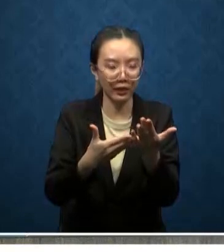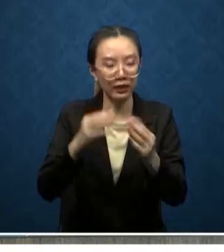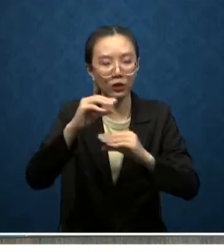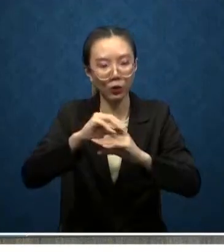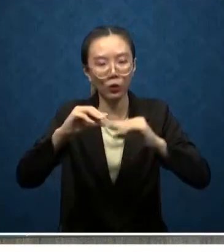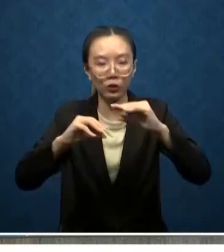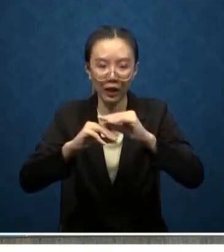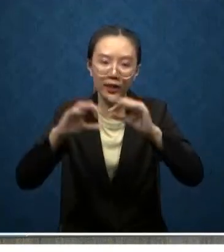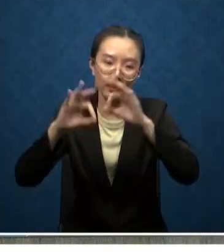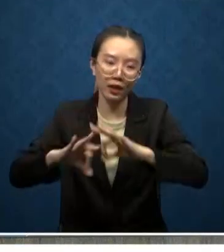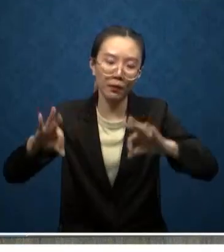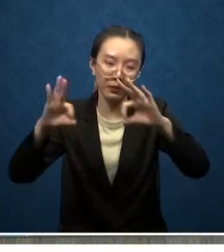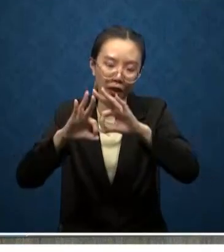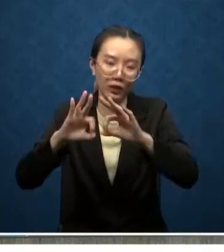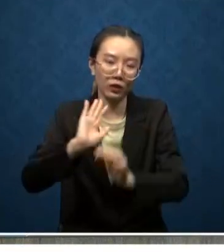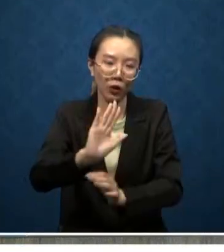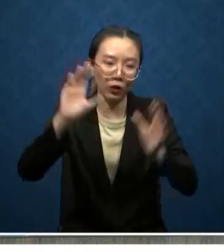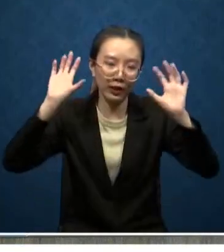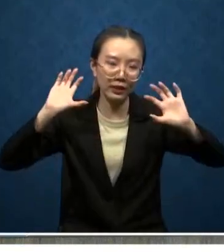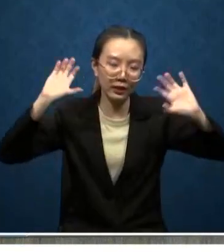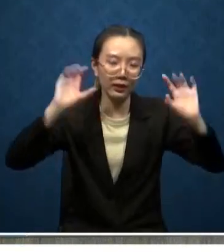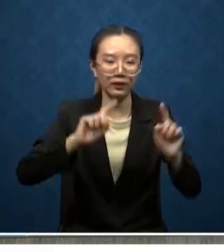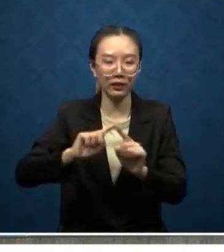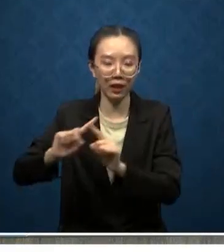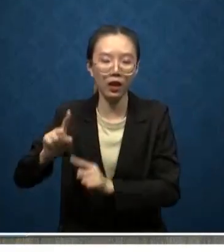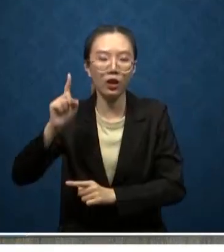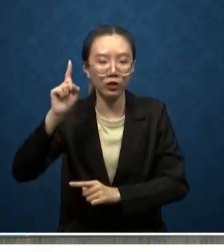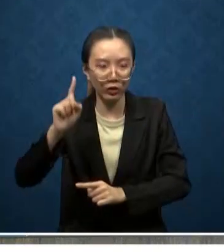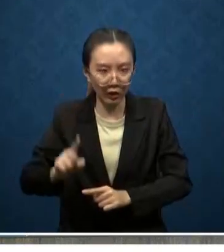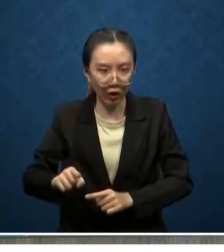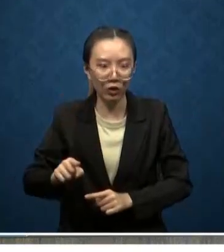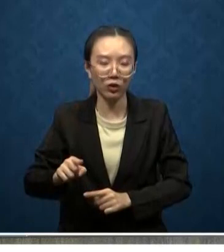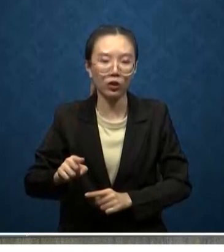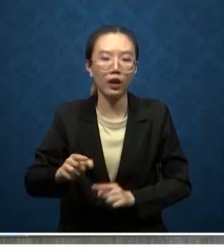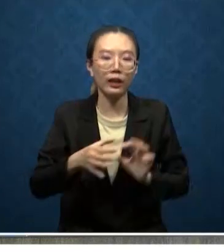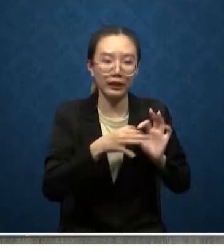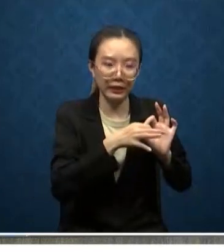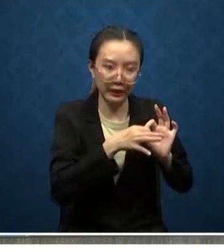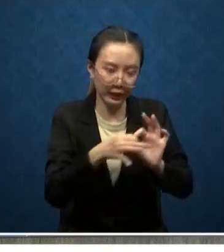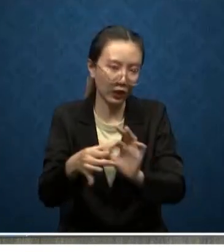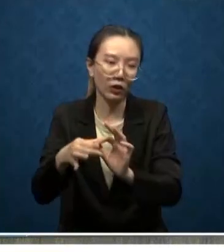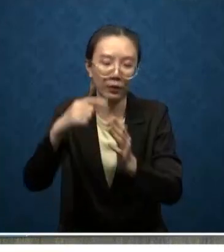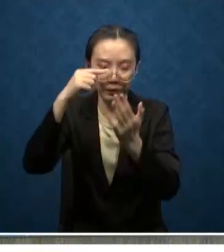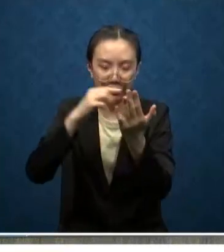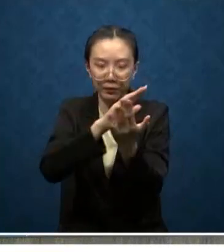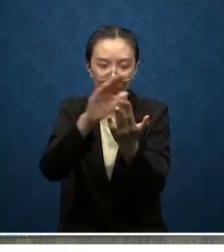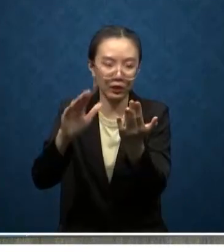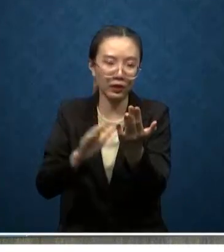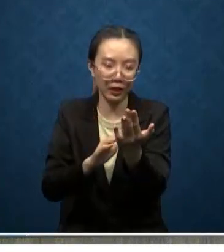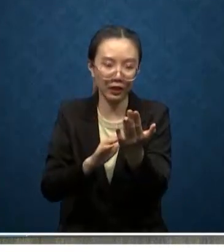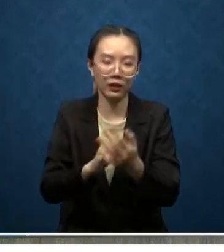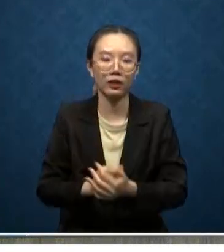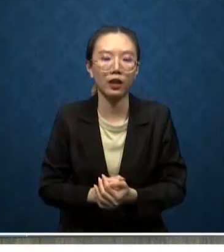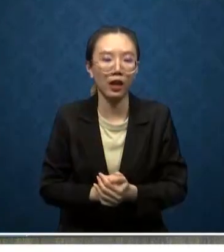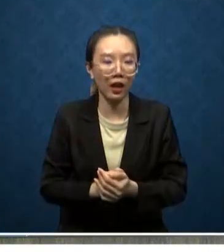สำคัญของทุกส่วนราชการต้องตอบโจทย์สำคัญของประเทศครับและ